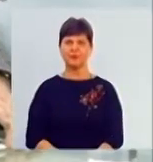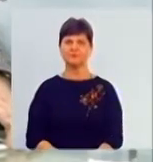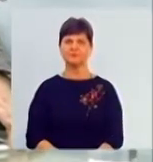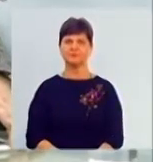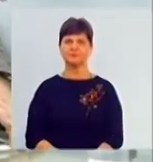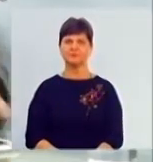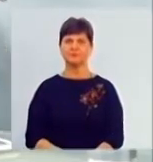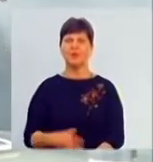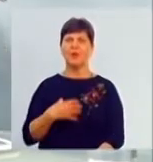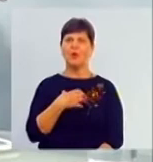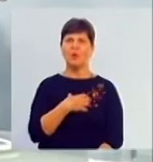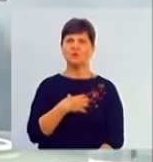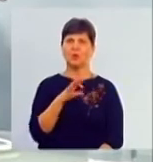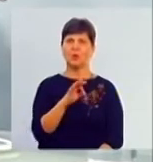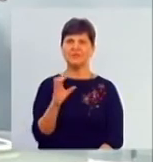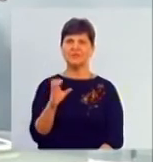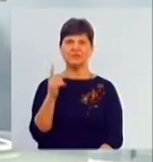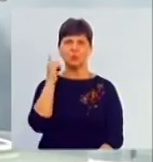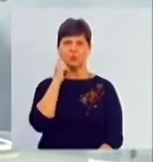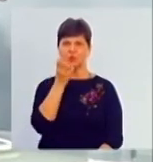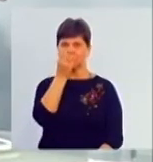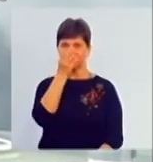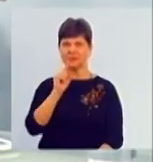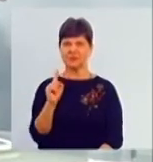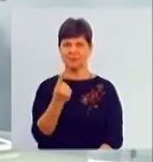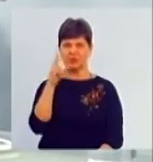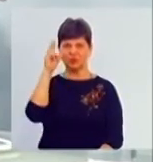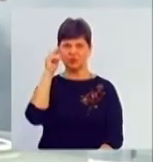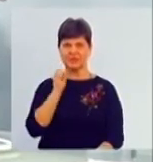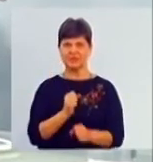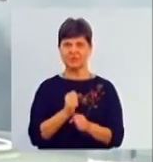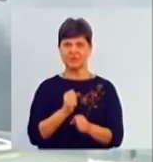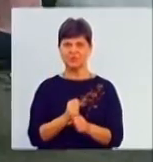Основне, Олена Сергіївна, ми почули, що з квітня, з 1 числа запрацювала